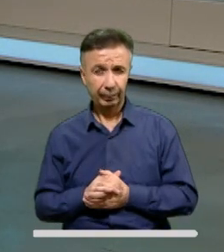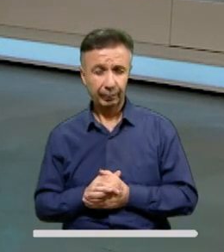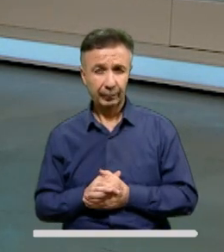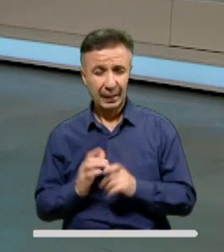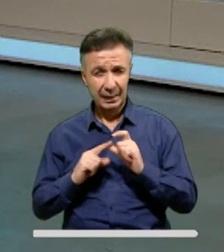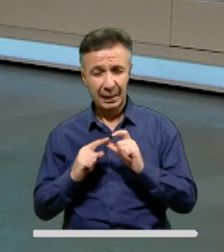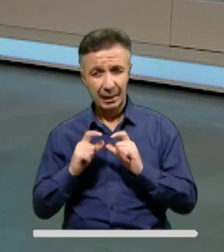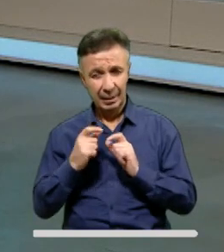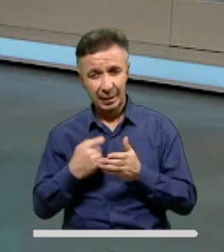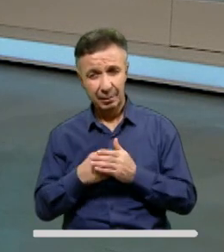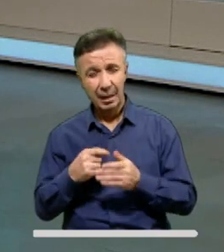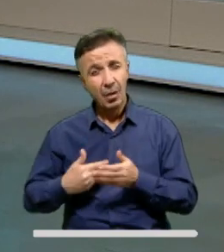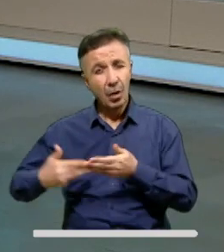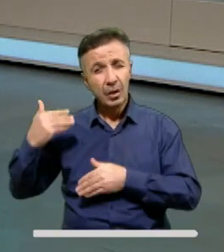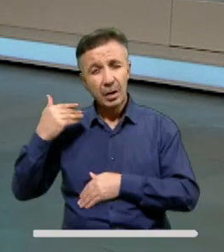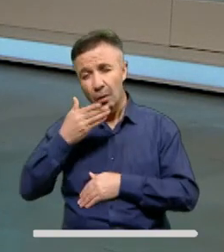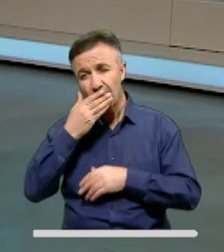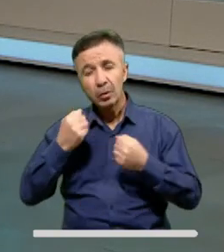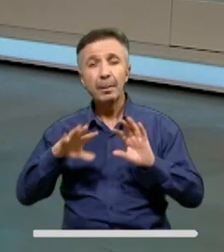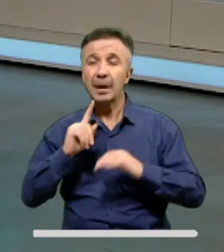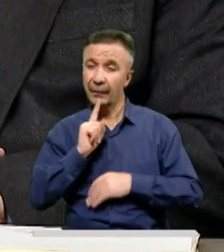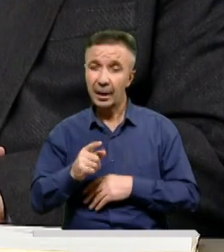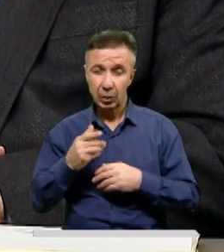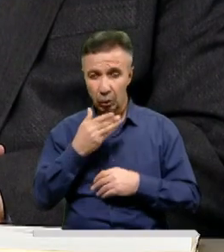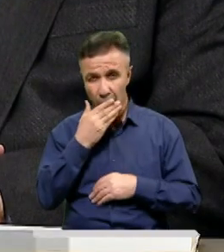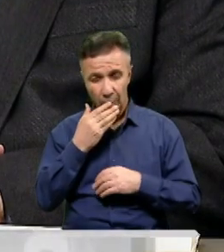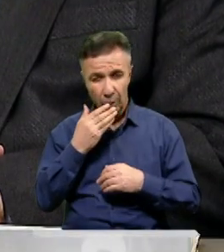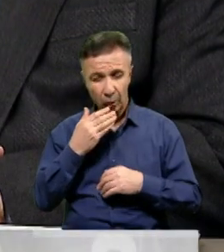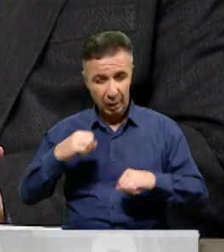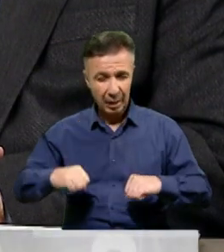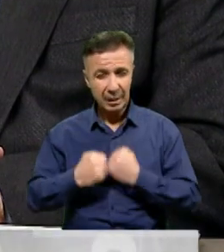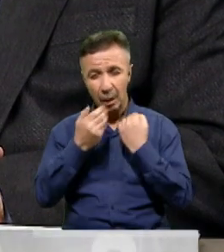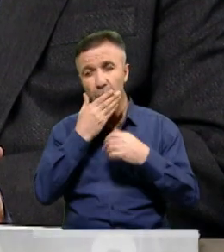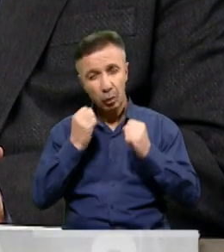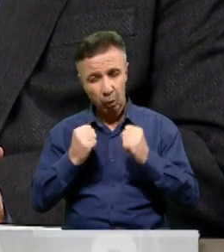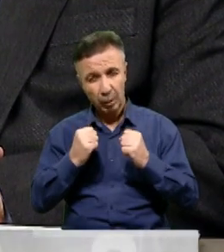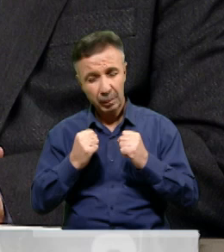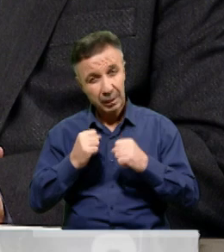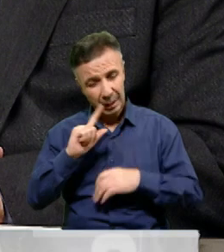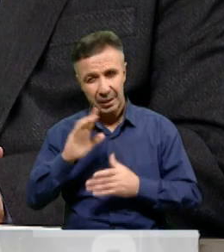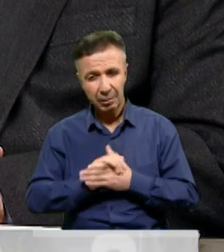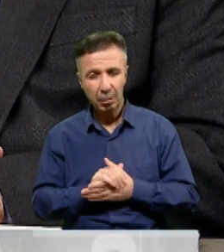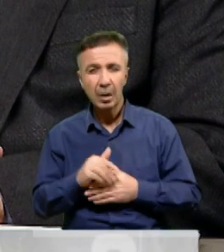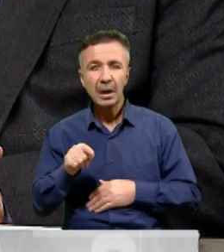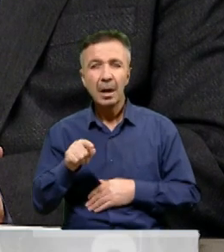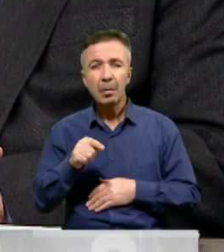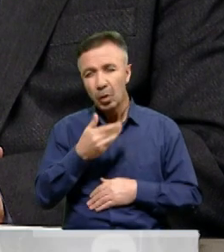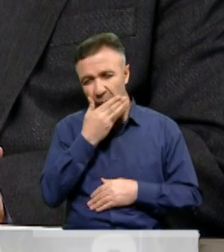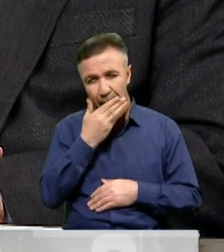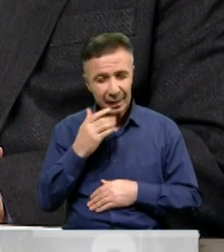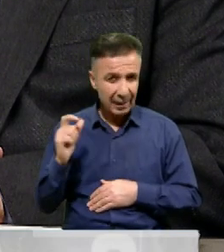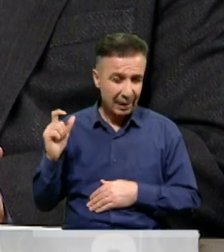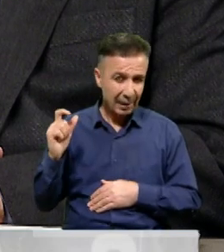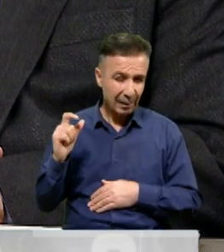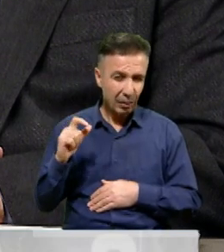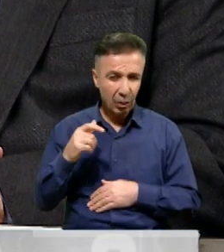izleyicimiz. Geçmişte tutamadığımız farz oruçları kazasını tutmalı mıyız? Tutarsak eğer bunu da yine Ramazan'da olduğu gibi aralıksız